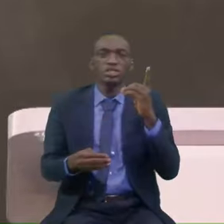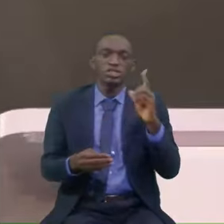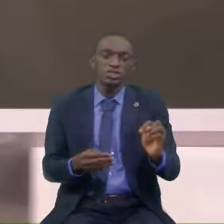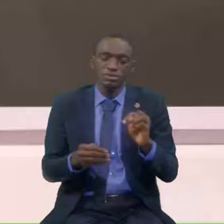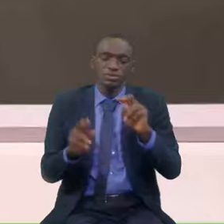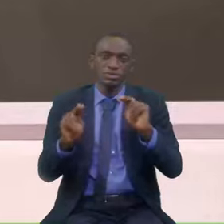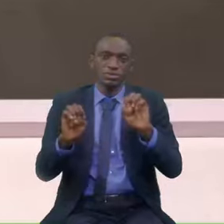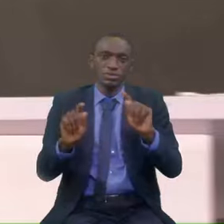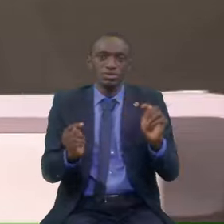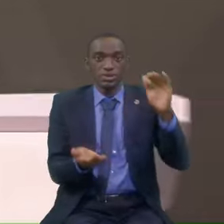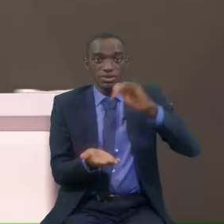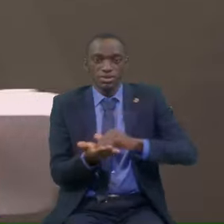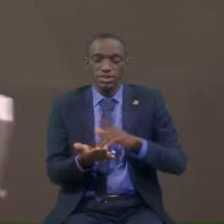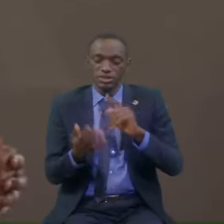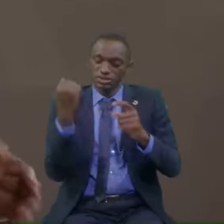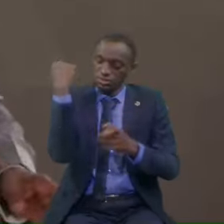les tentations étaient brûlées.